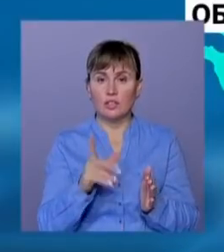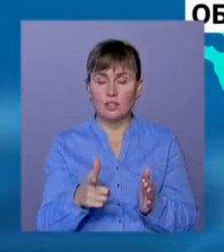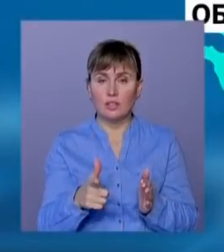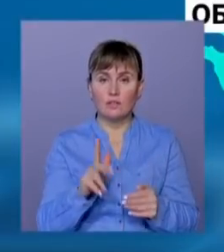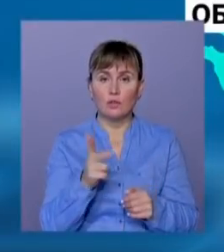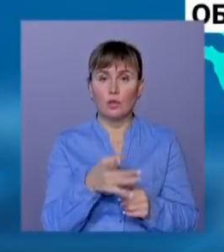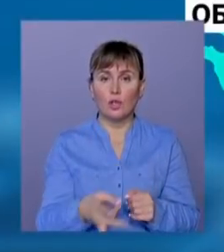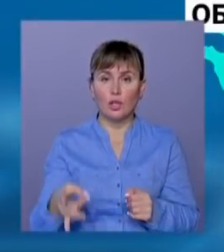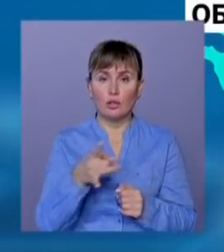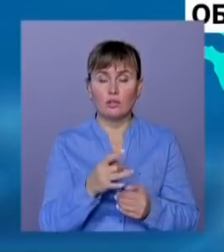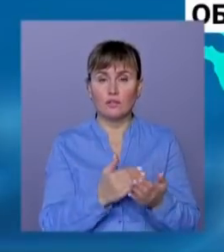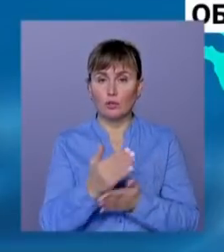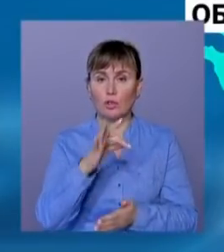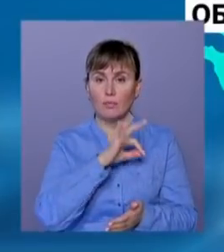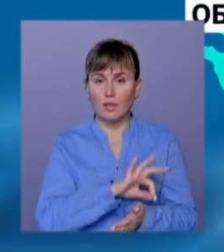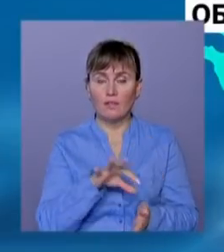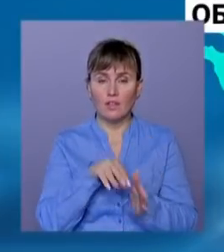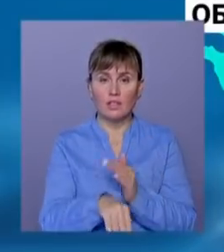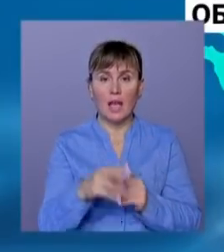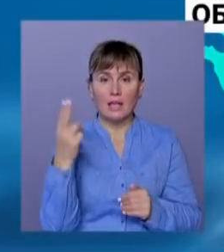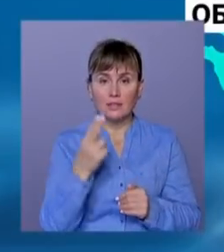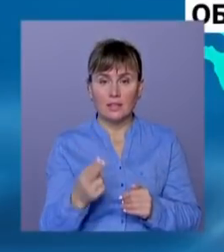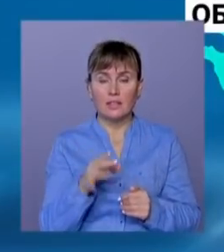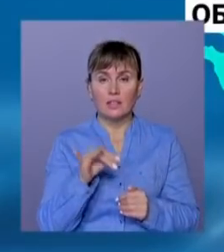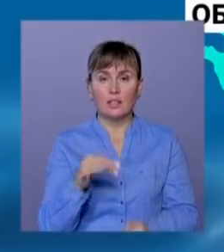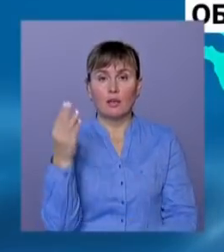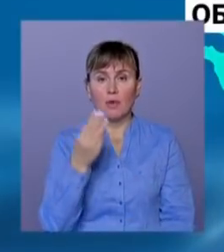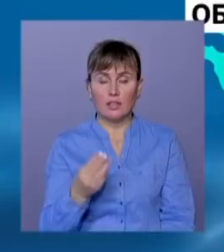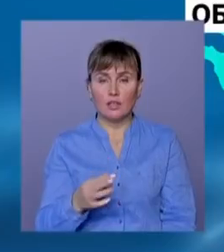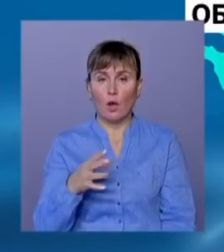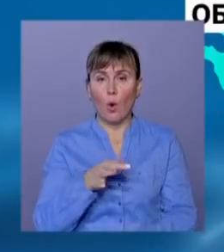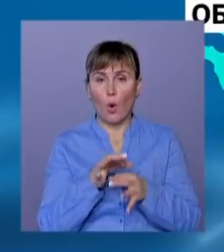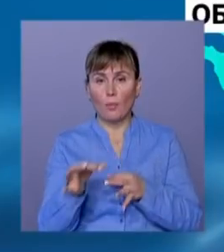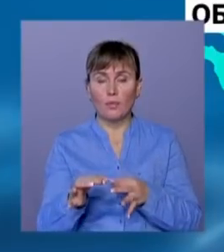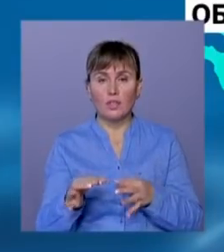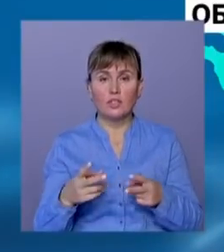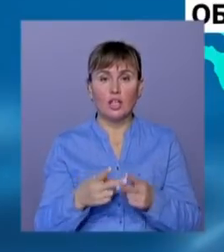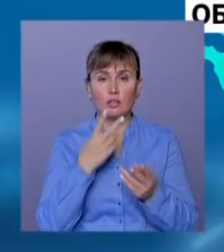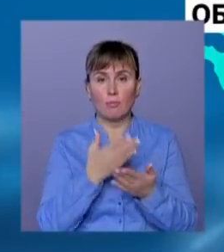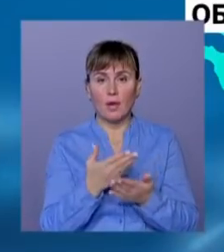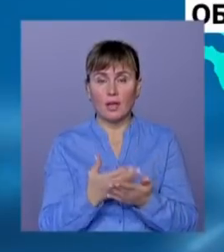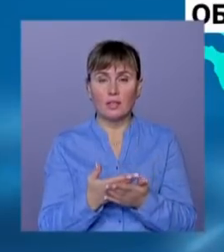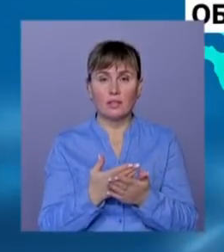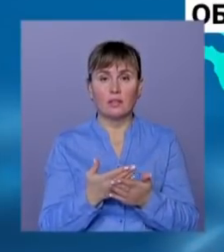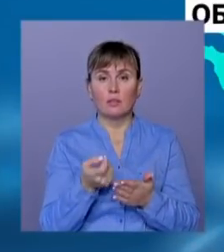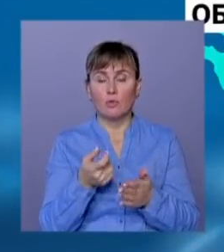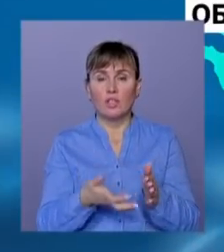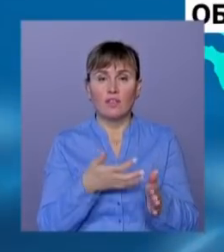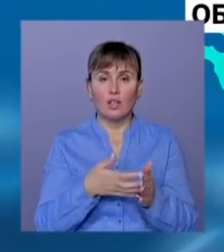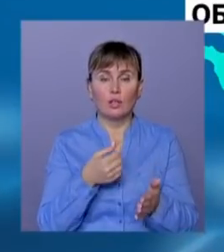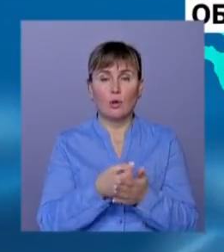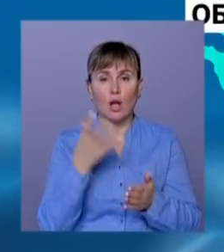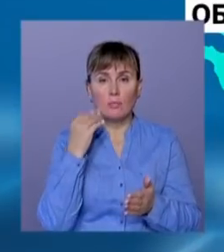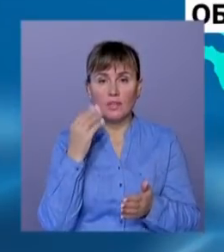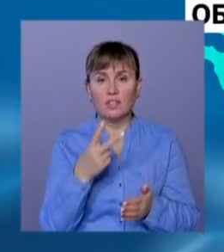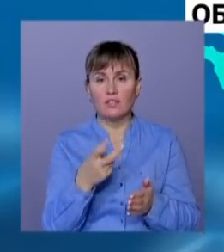тройку регионов с высокими доходами вошли Астана и Мангистауская область. Столичный показатель немного не дотягивает до алматинского